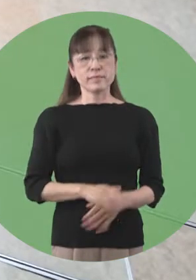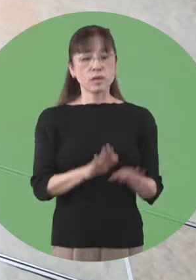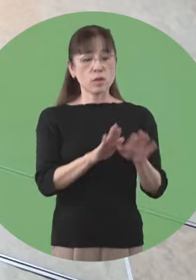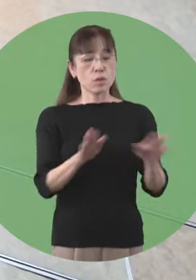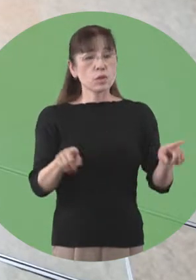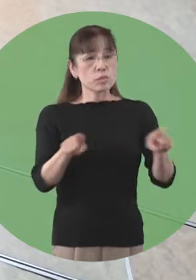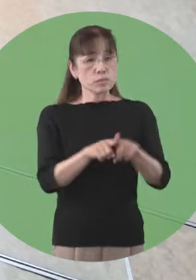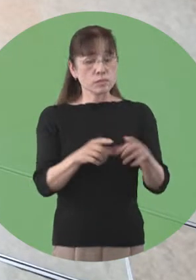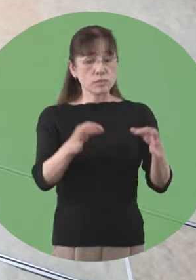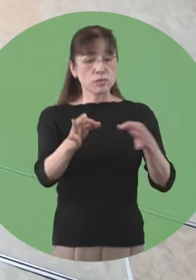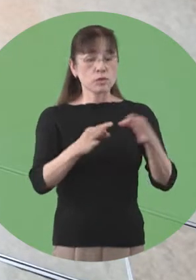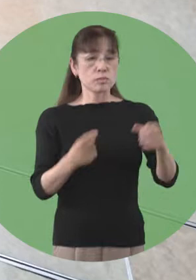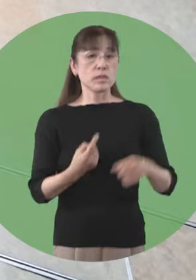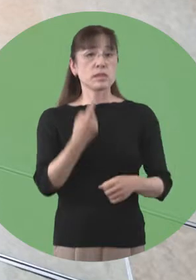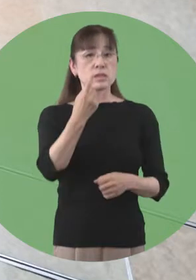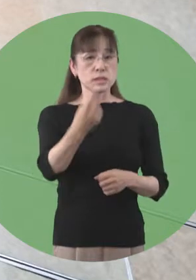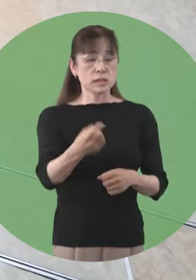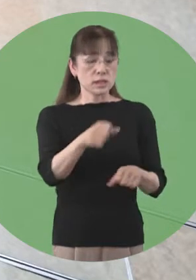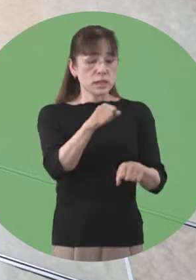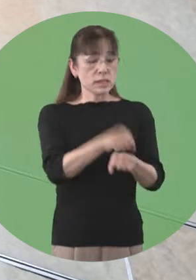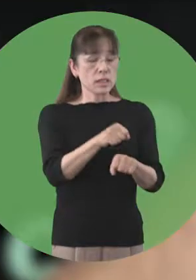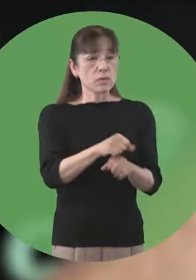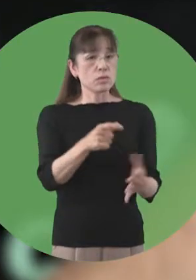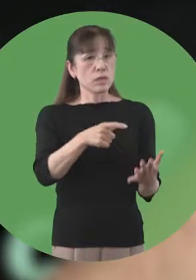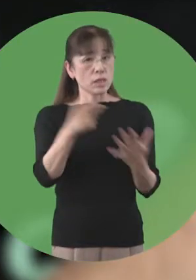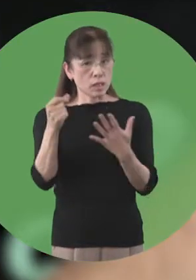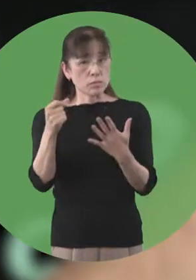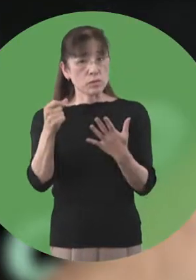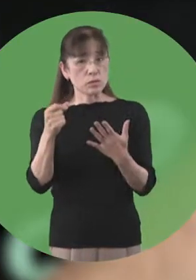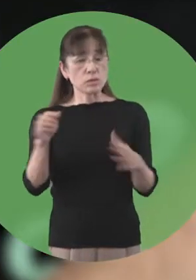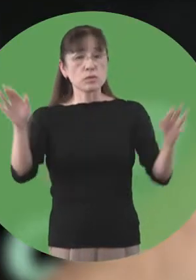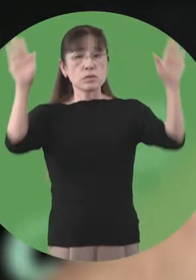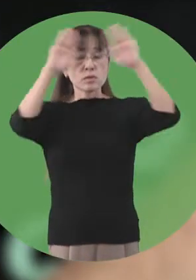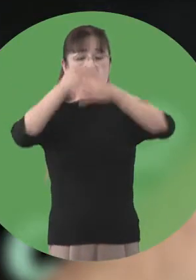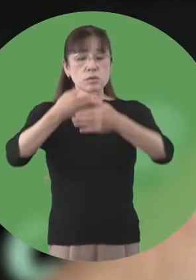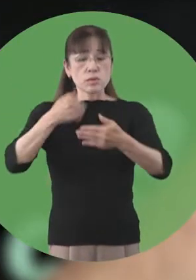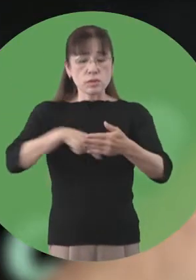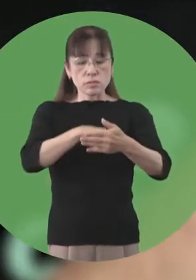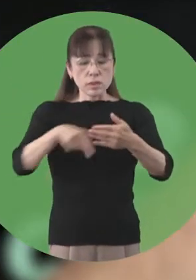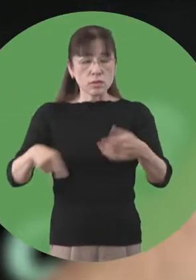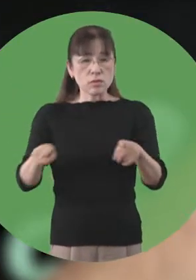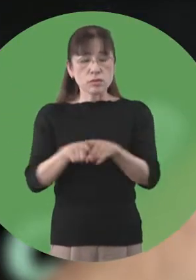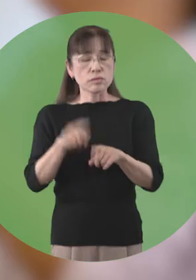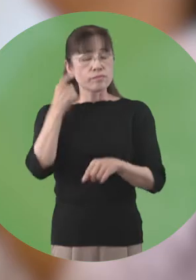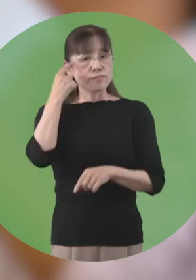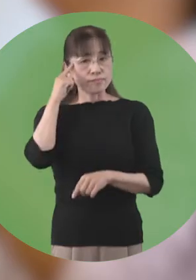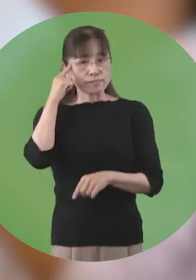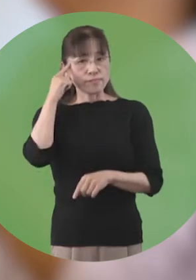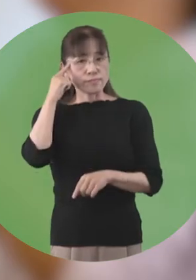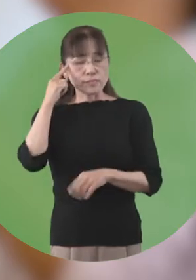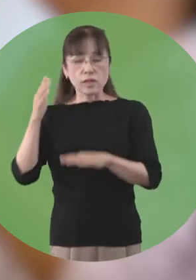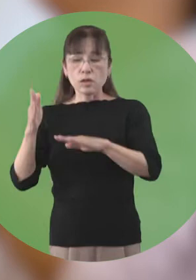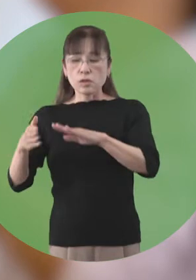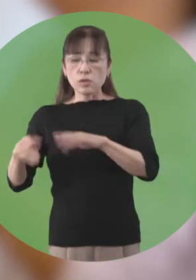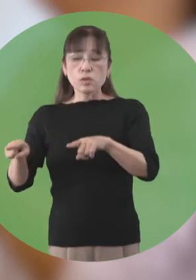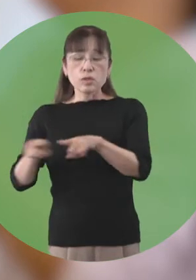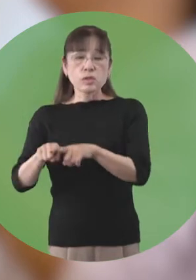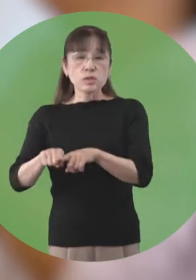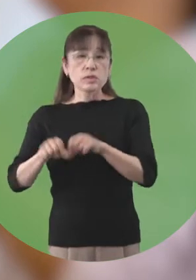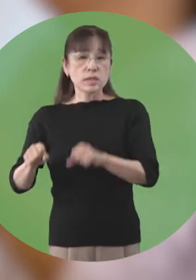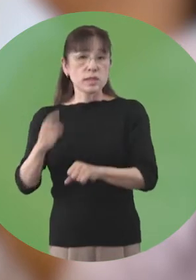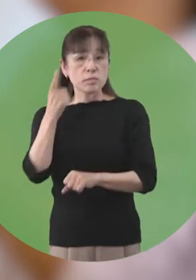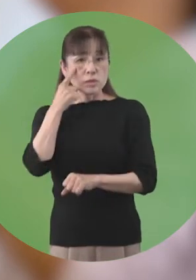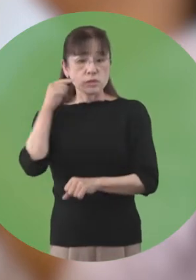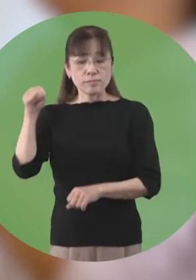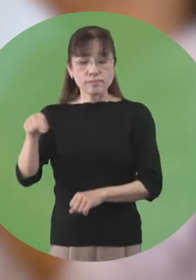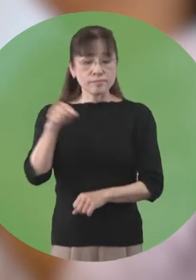買い物に出かけて食材を選んだり、夕飯のメニューを一緒に考えたり、一緒に料理を作ってみたり